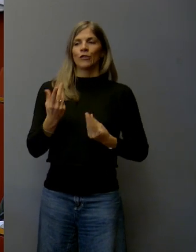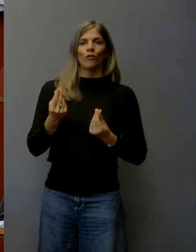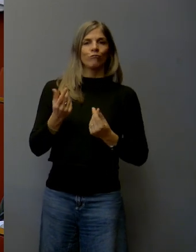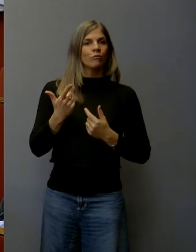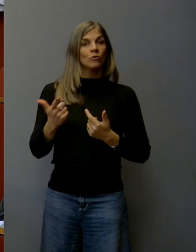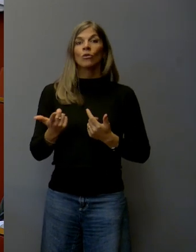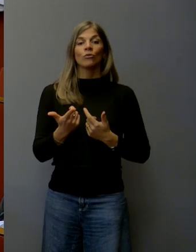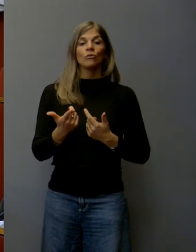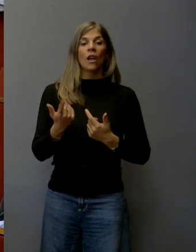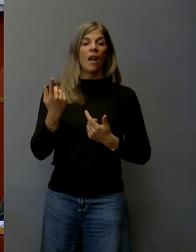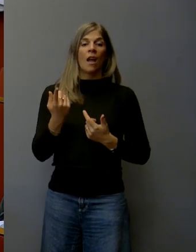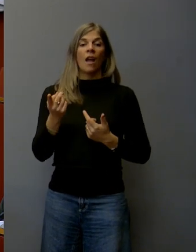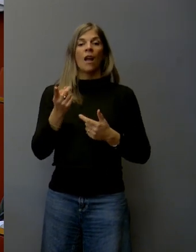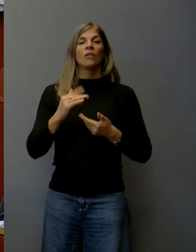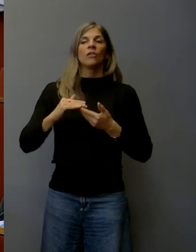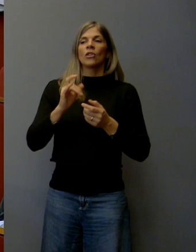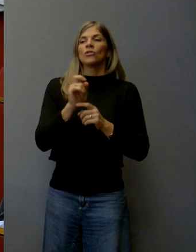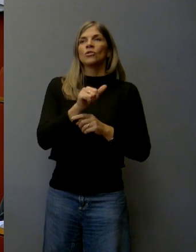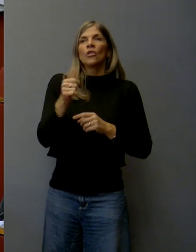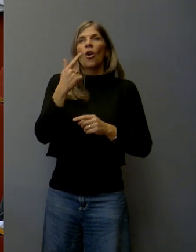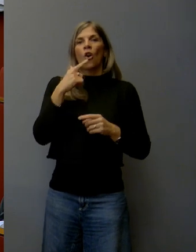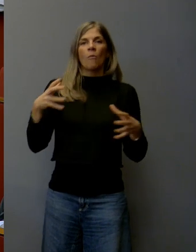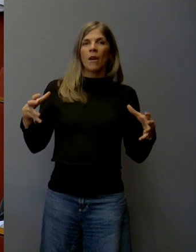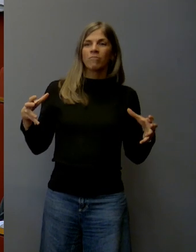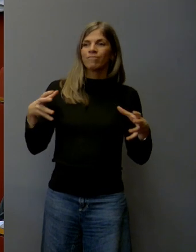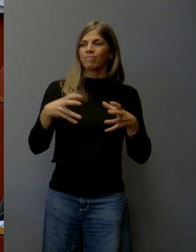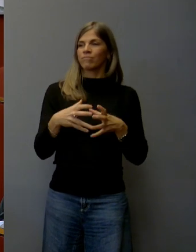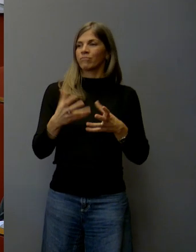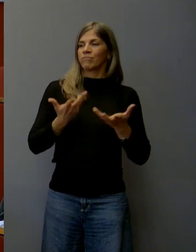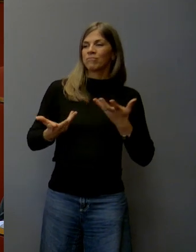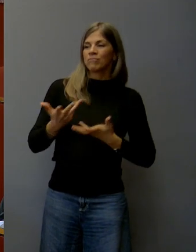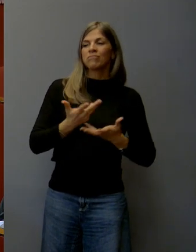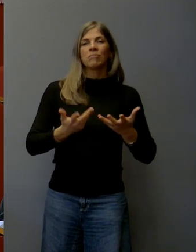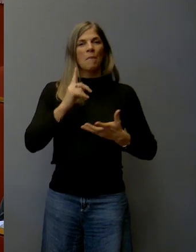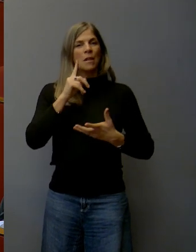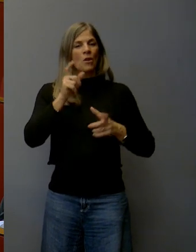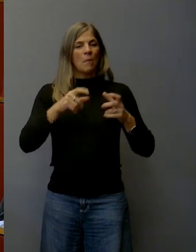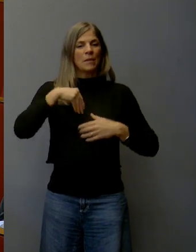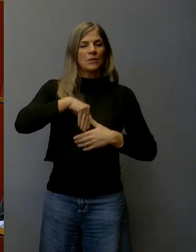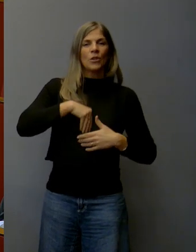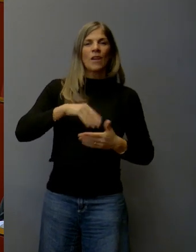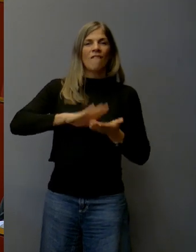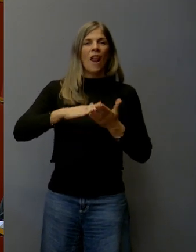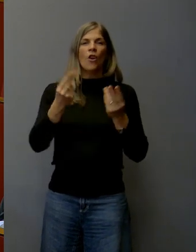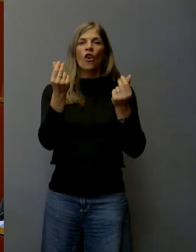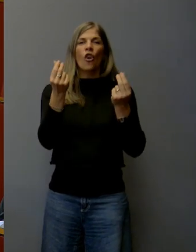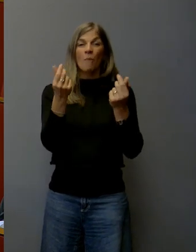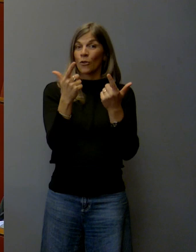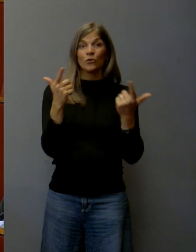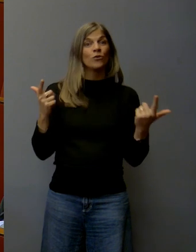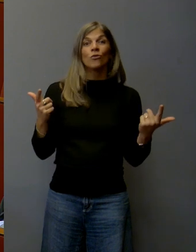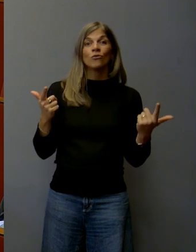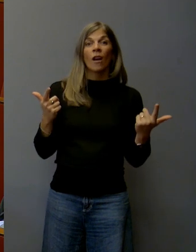voi in socialità arricchimento miglioramento delle persone tutta roba che non ha valore via buttiamo la